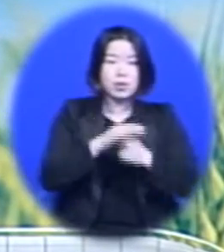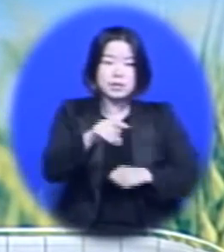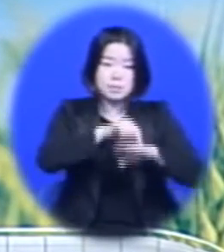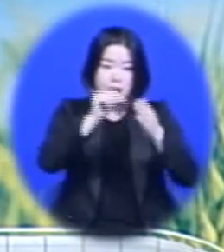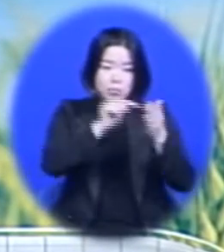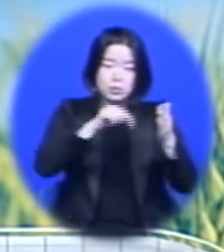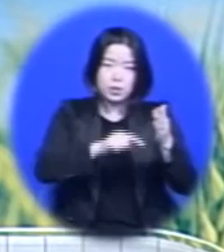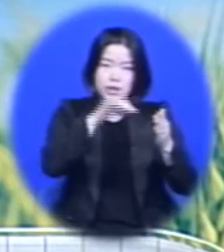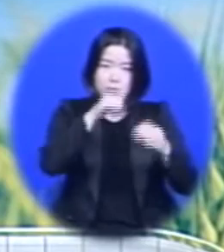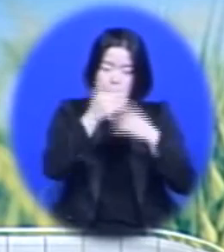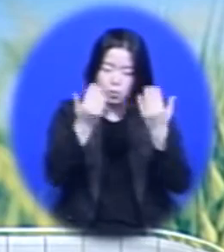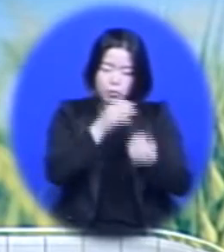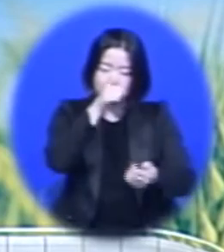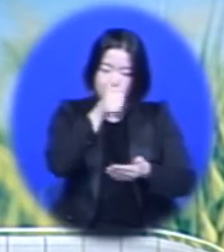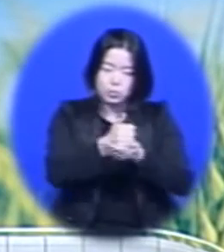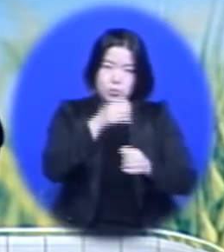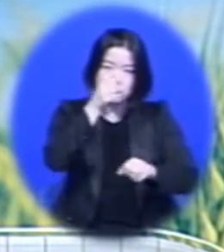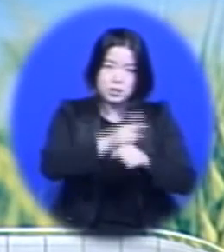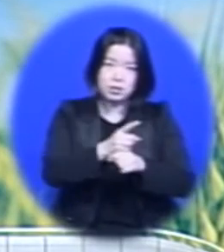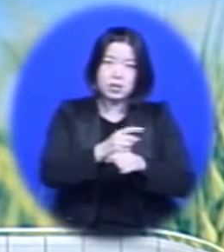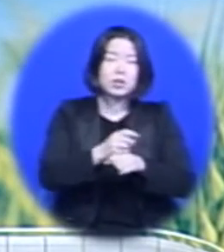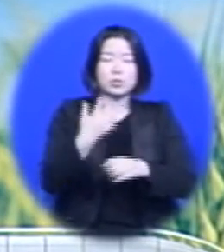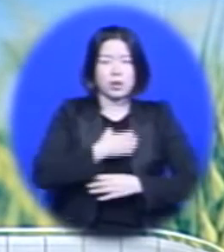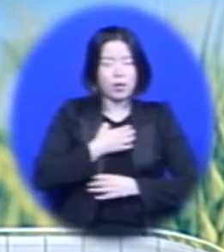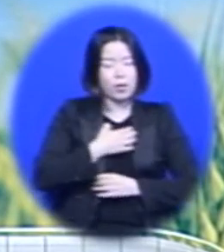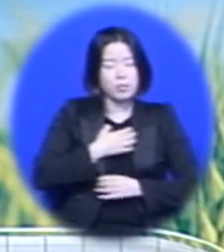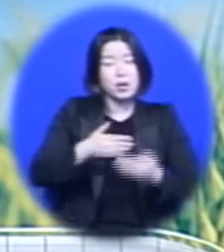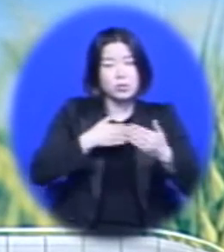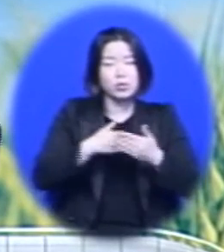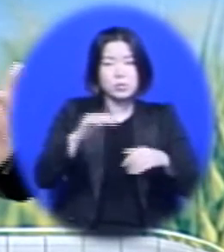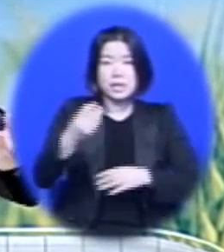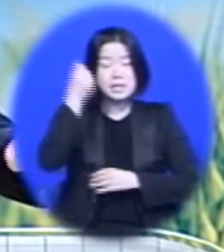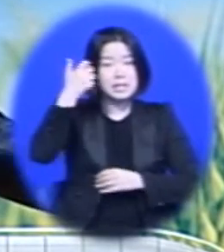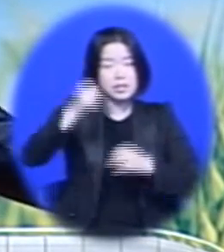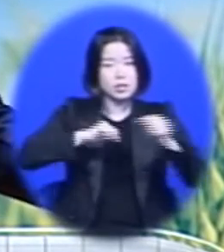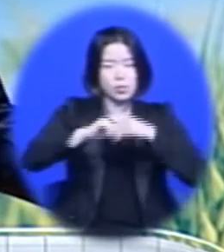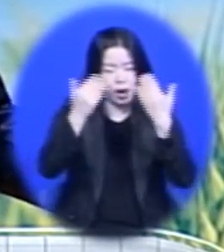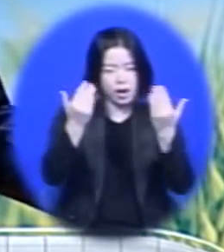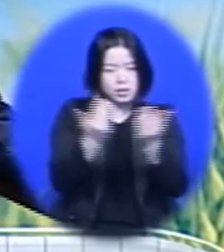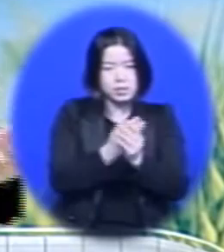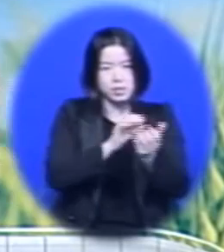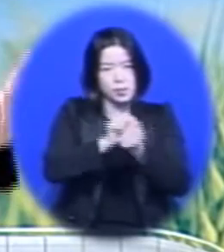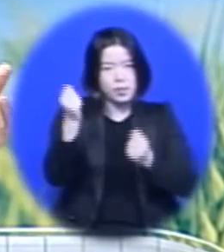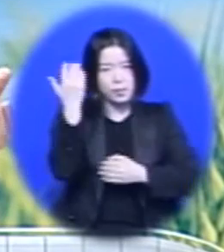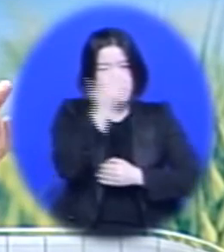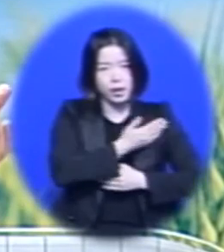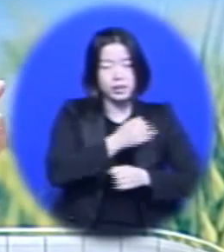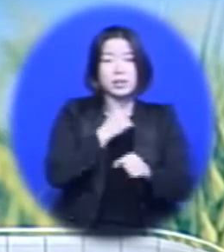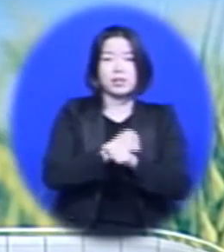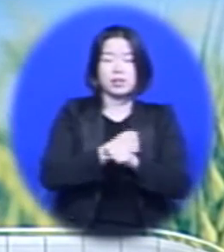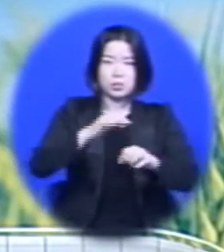모든 죄성과 그리고 염려와 두려움이 성령의 역사로 완전히 씻겨 내려가는 놀라운